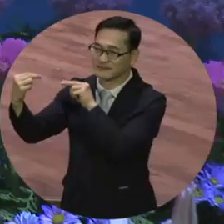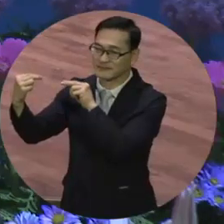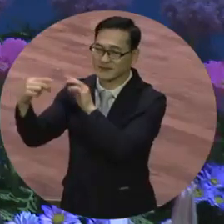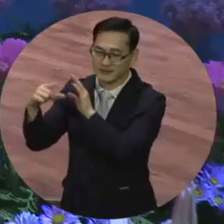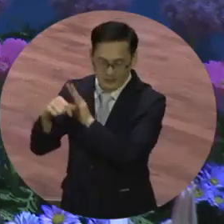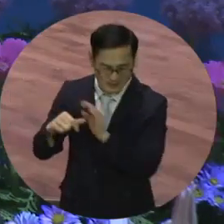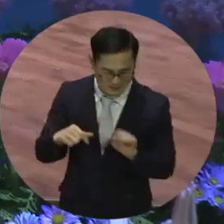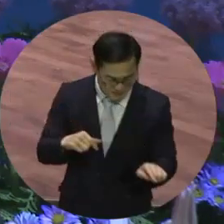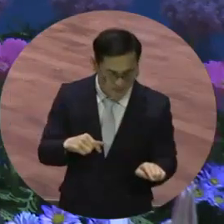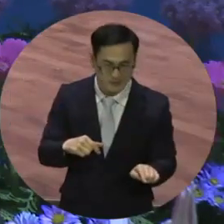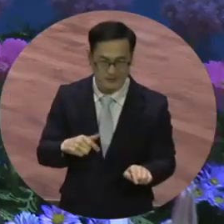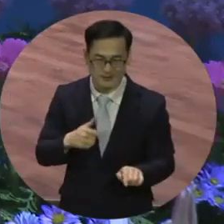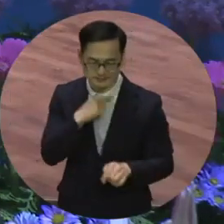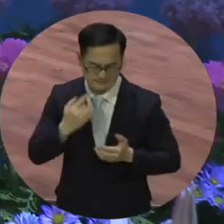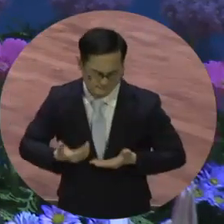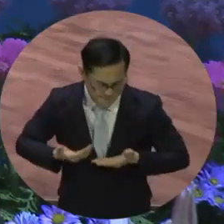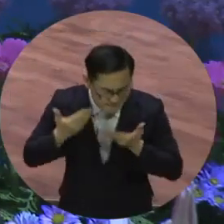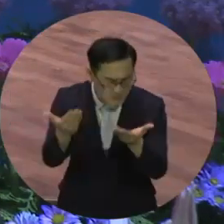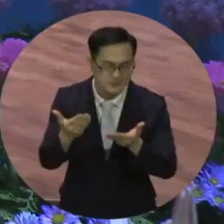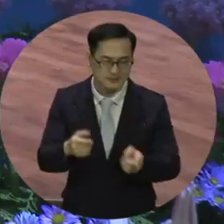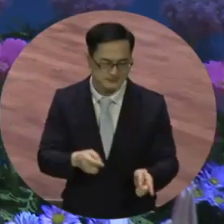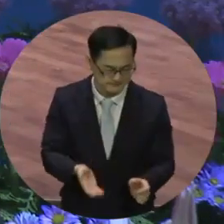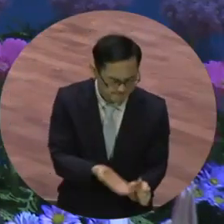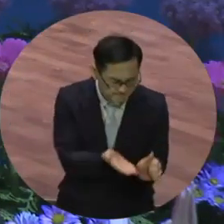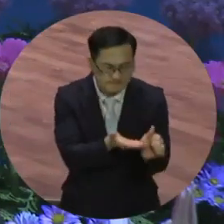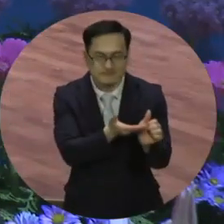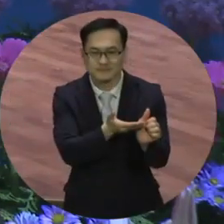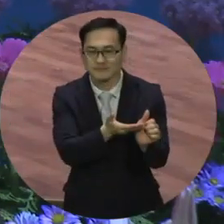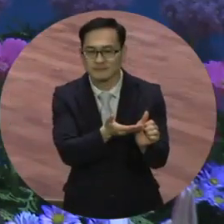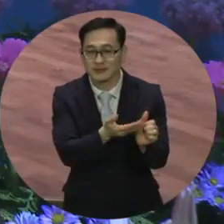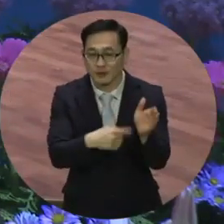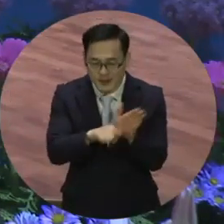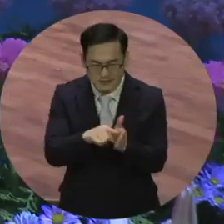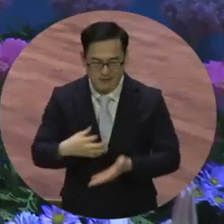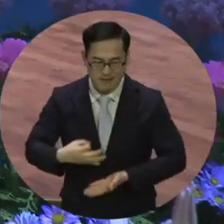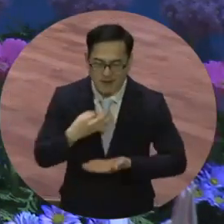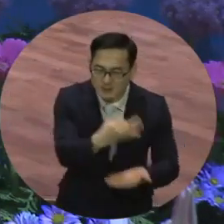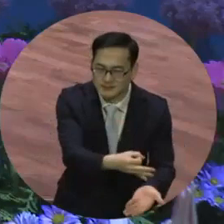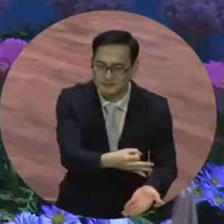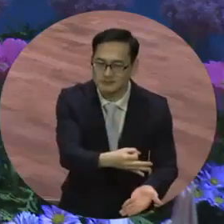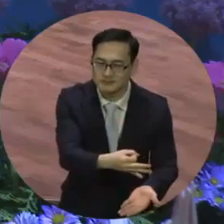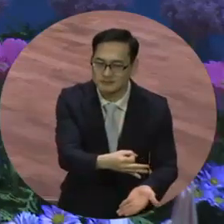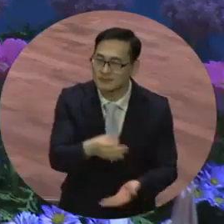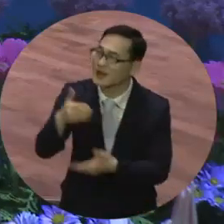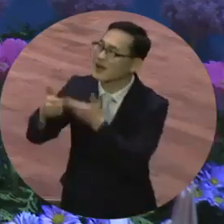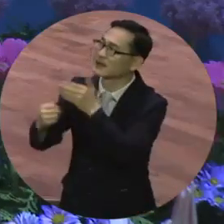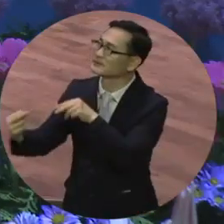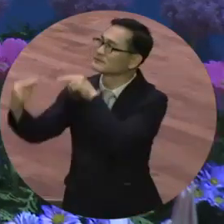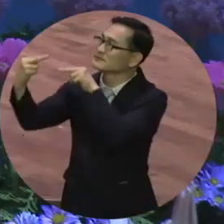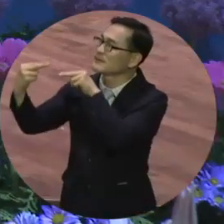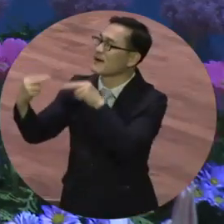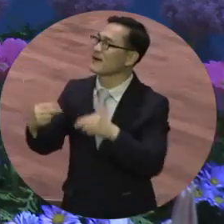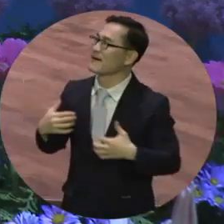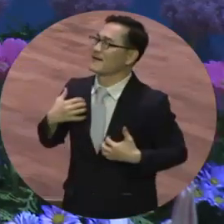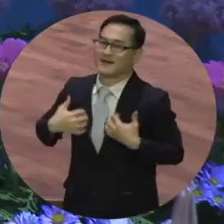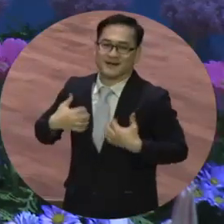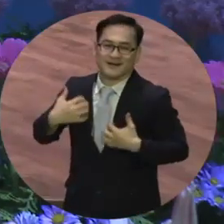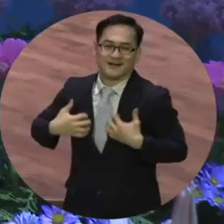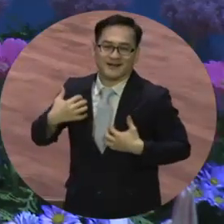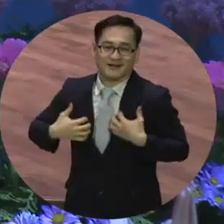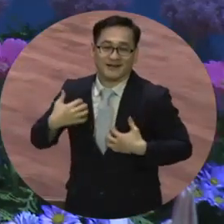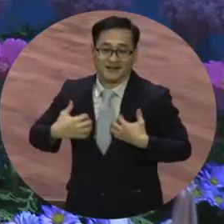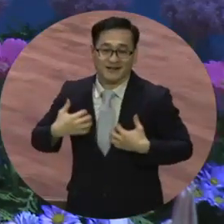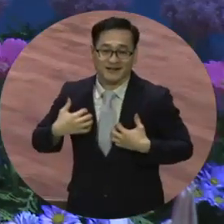현장을 내가 헌신해서 세우는데 하나님 앞에 헌금을 내렸다. 이게 얼마나 행복한가. 이런